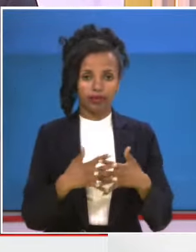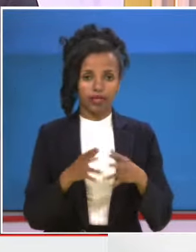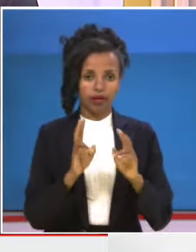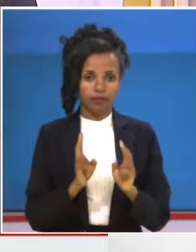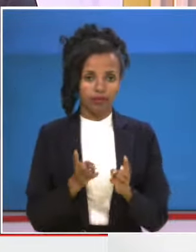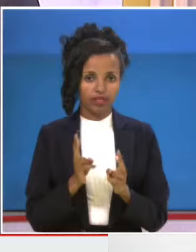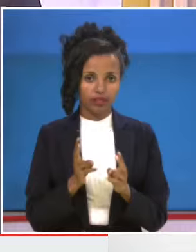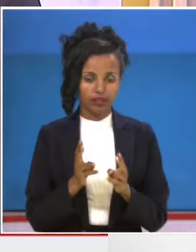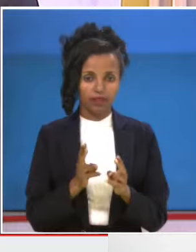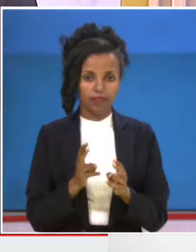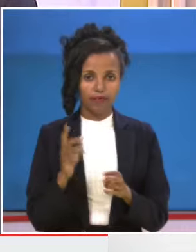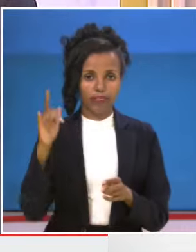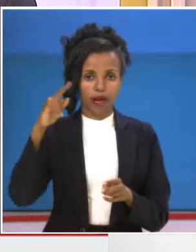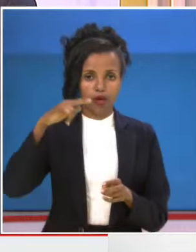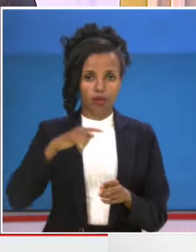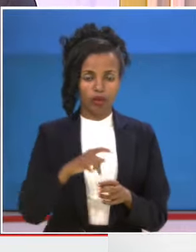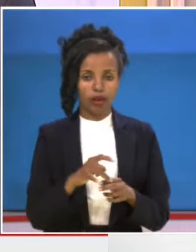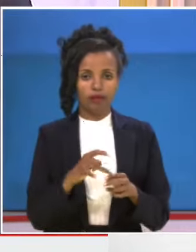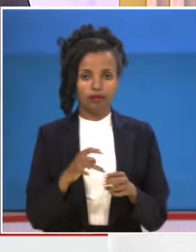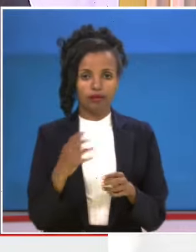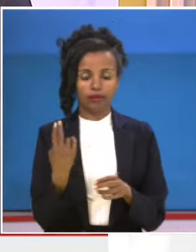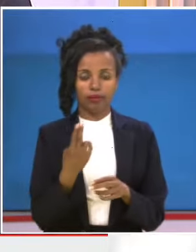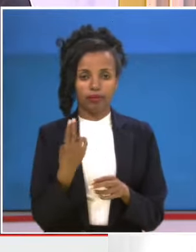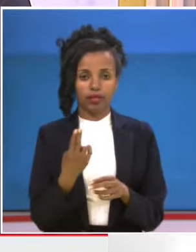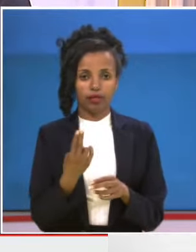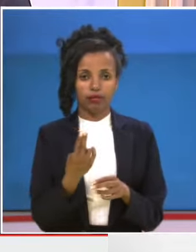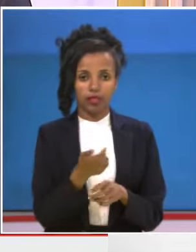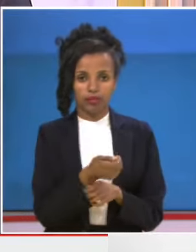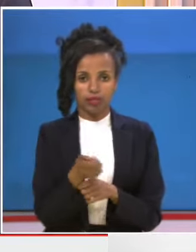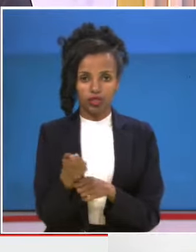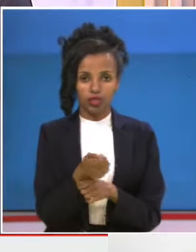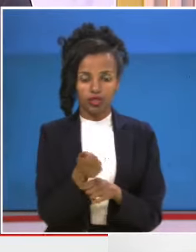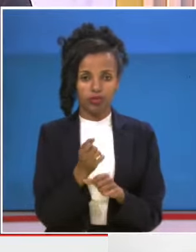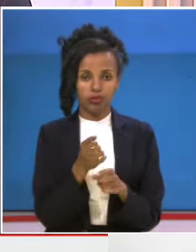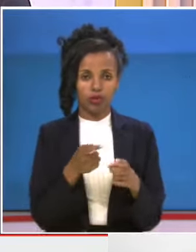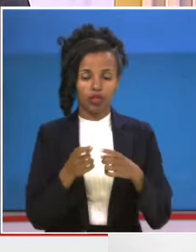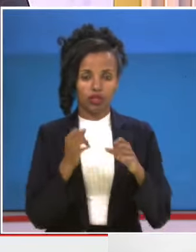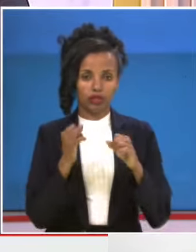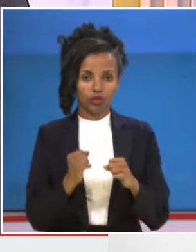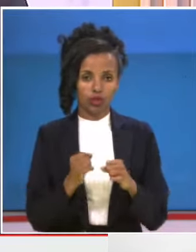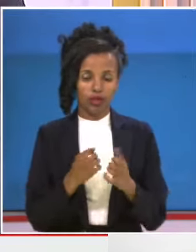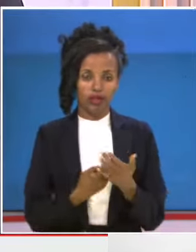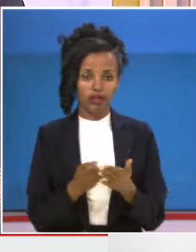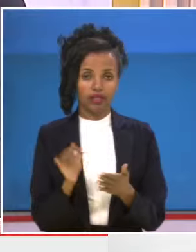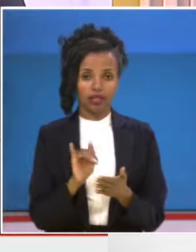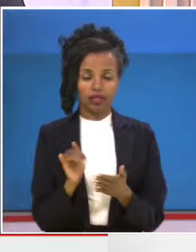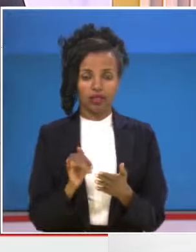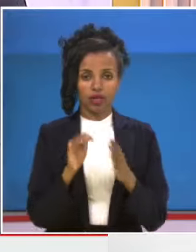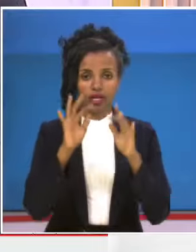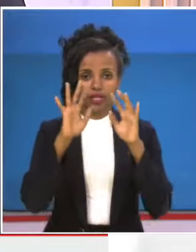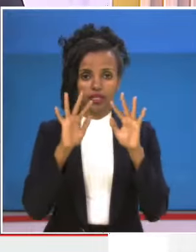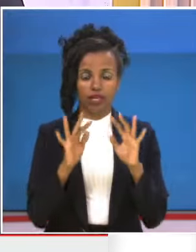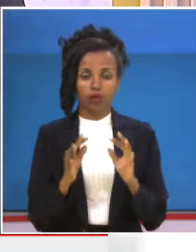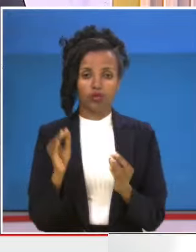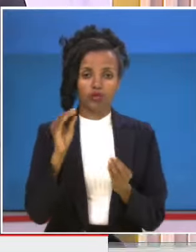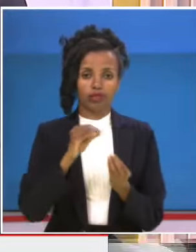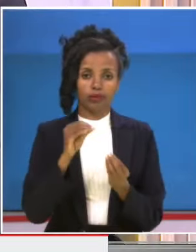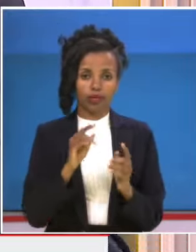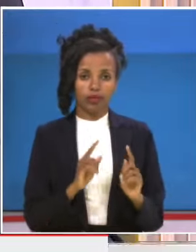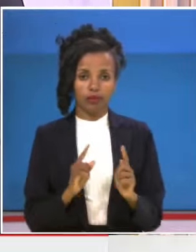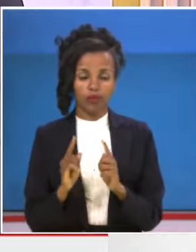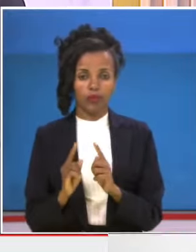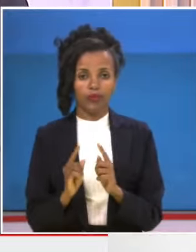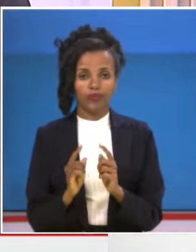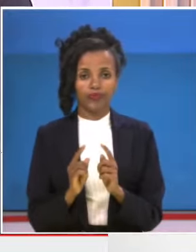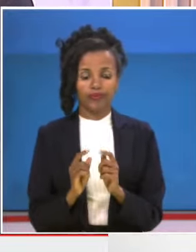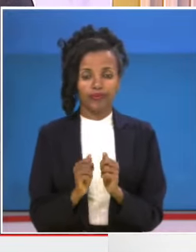በፍጥነት አውሮፕላን በመጠቀም በርጭት ለመቆጣጠር ተችሏል። ከዚህ ጋር ተያይዞ የዝናቡ መጨመር ደግሞ